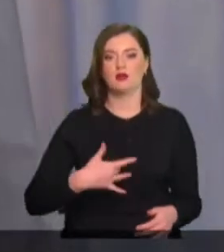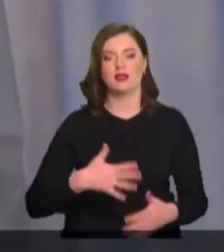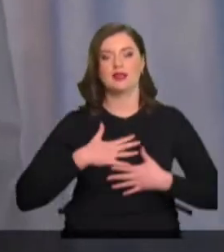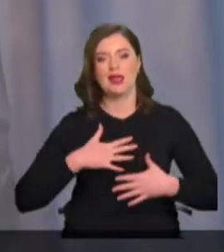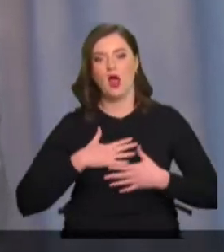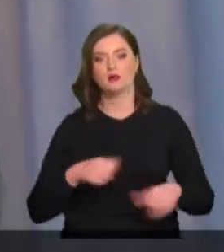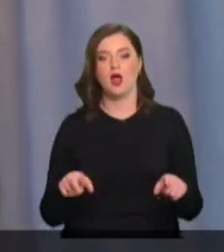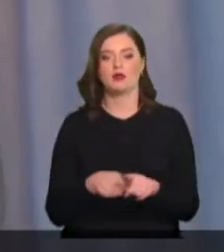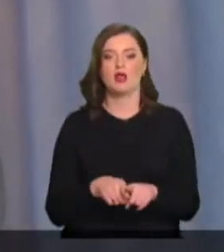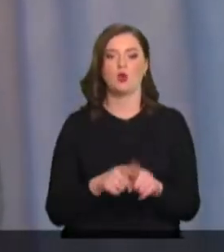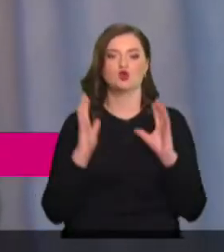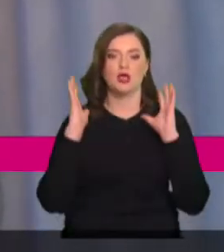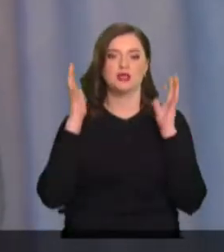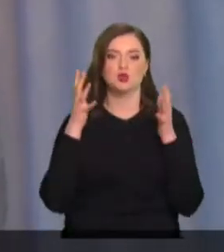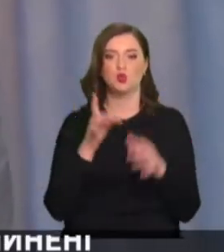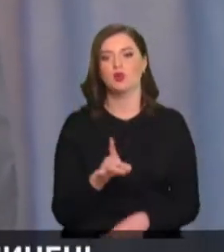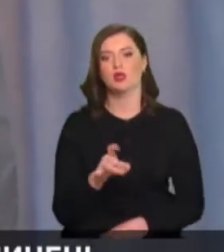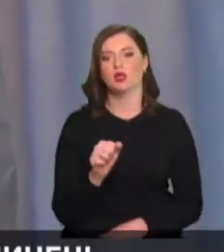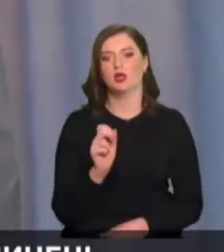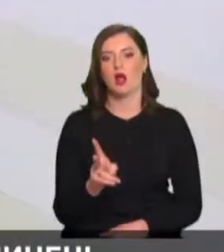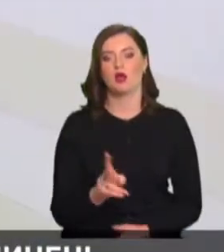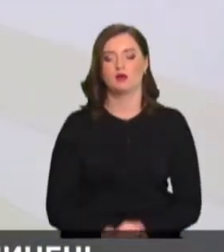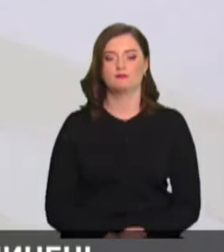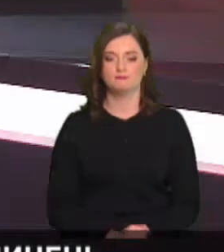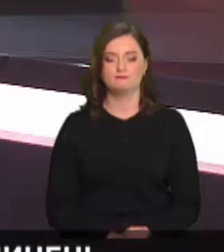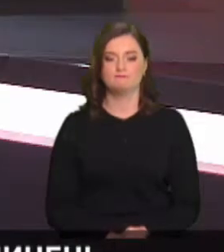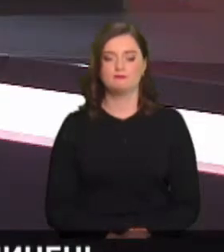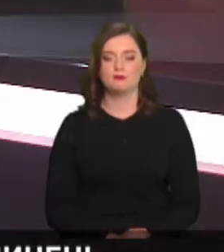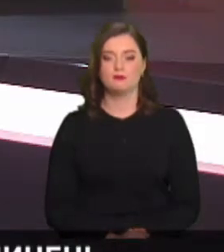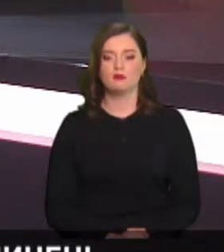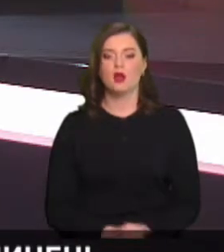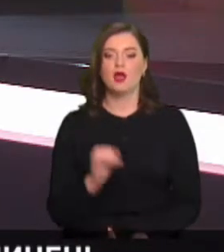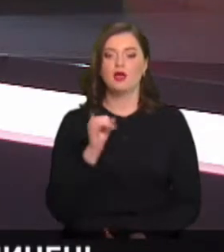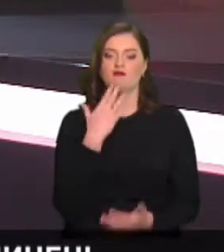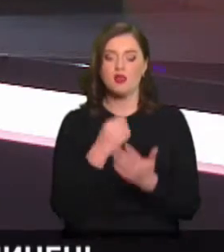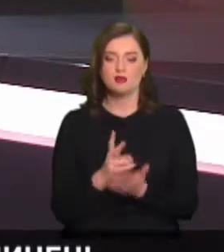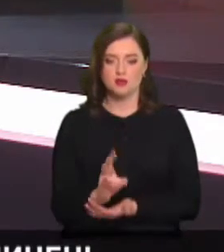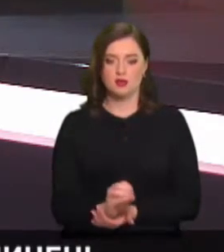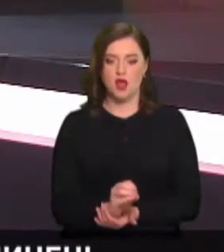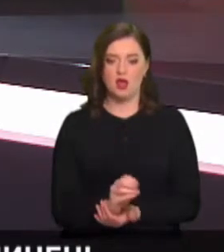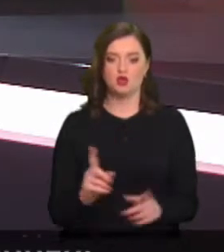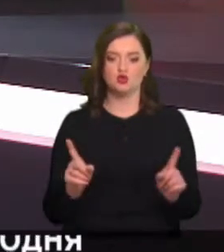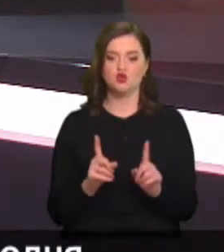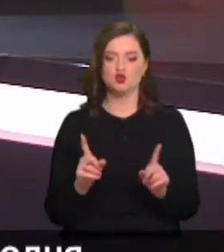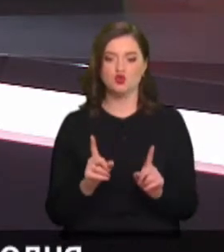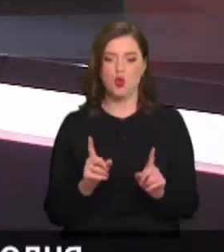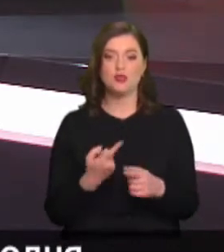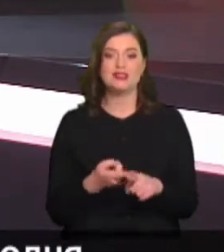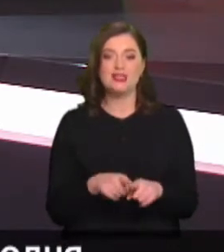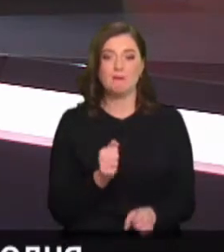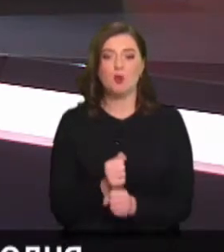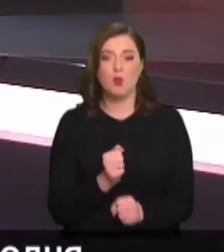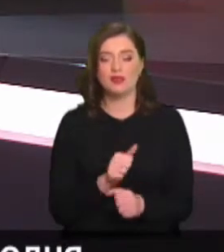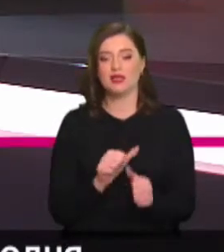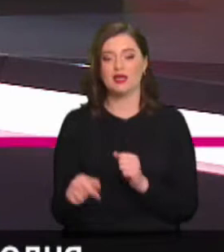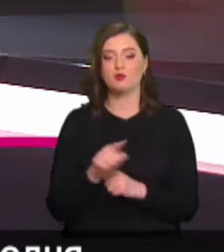також інсульт і рак. Так, і, власне, що з цим робити, крім